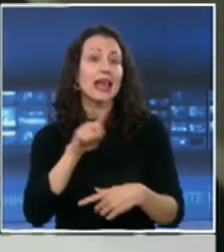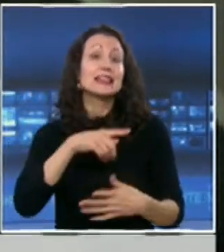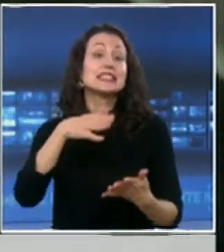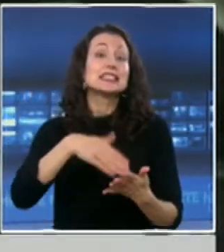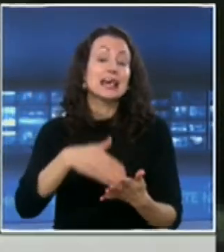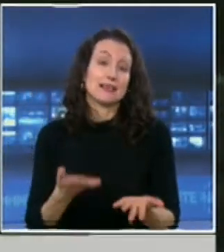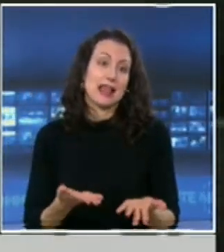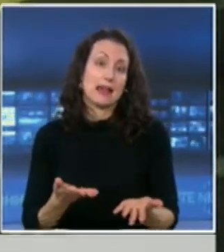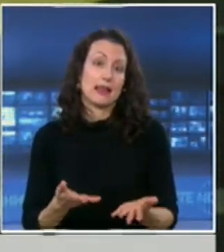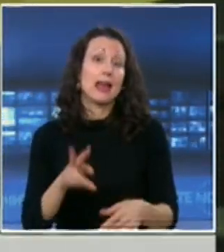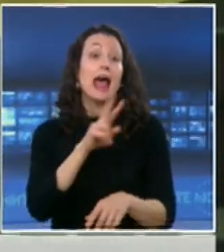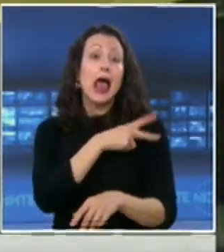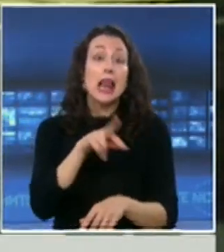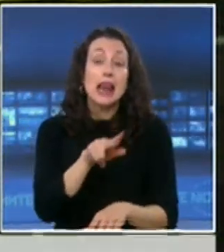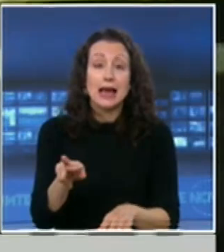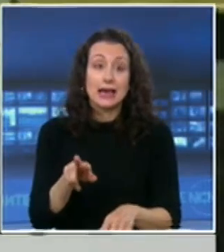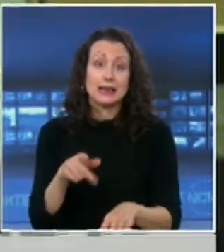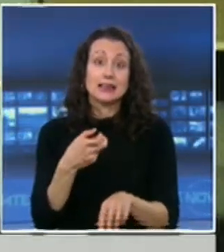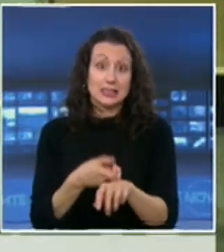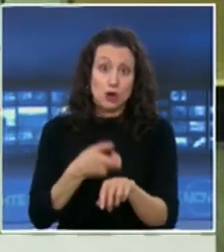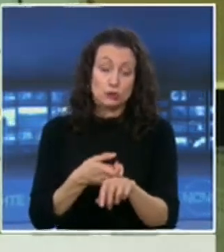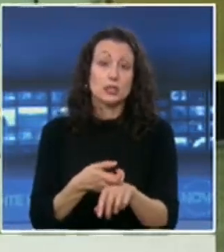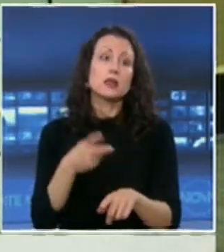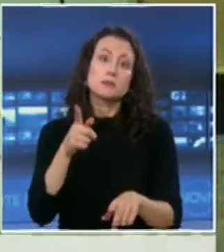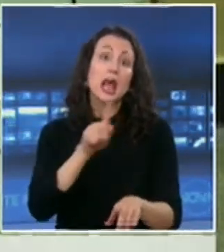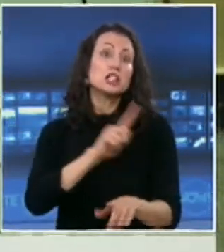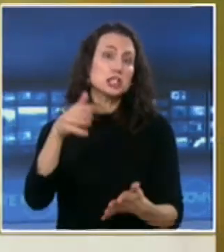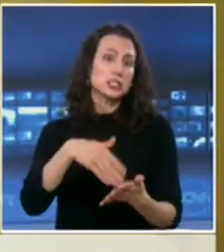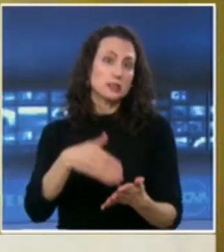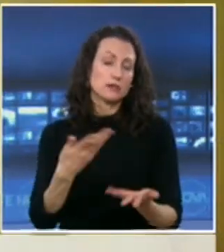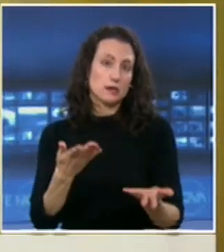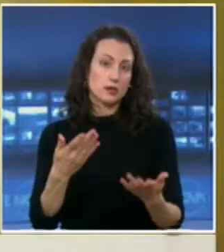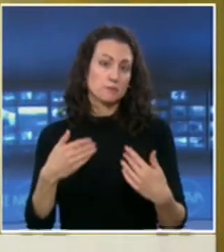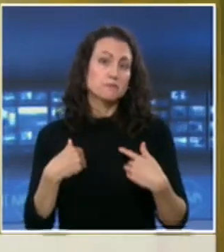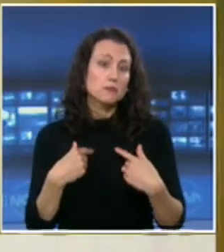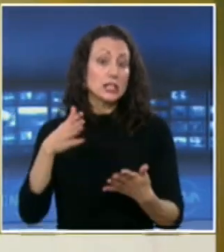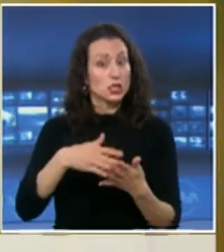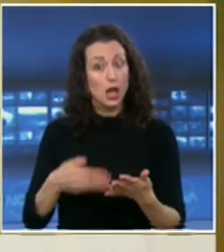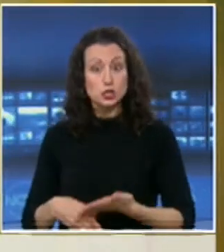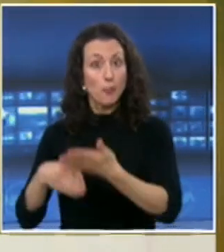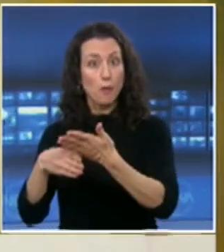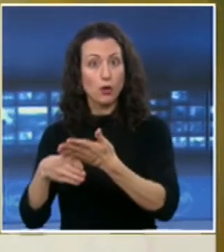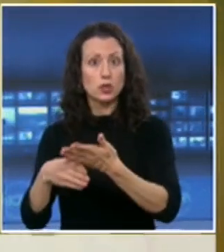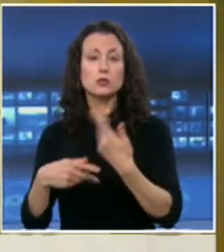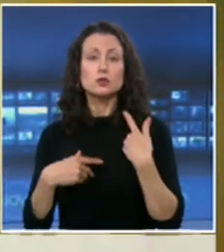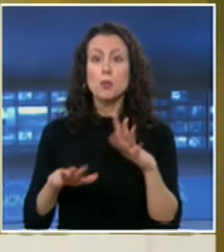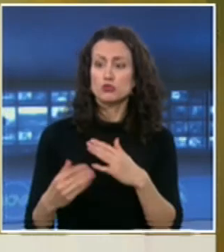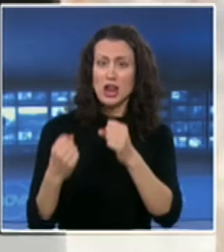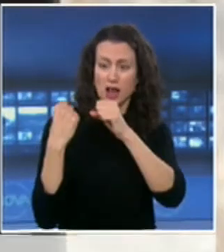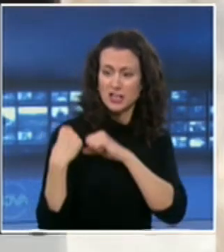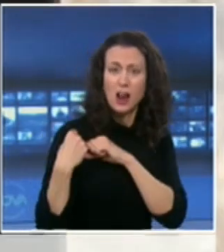работили санитари. Санитарите са помогнали, наистина. Даже доктор Велев, честно прави, доколкото разбрах, почти на гръб е изнесъл пациента